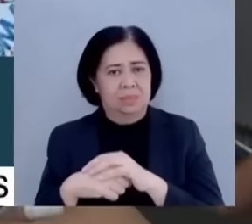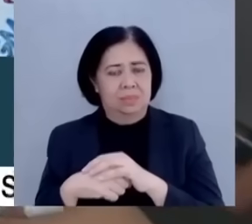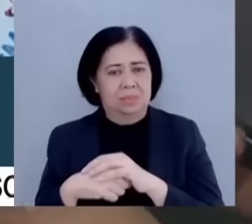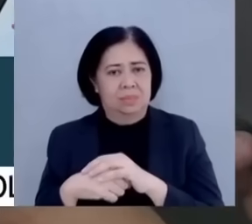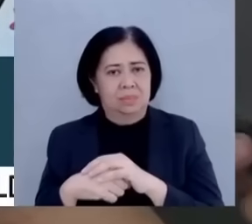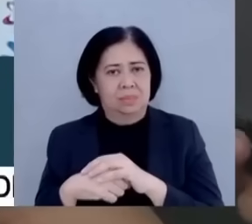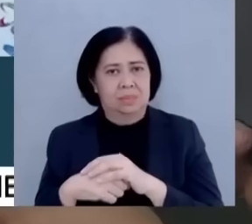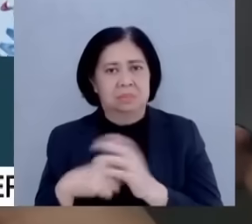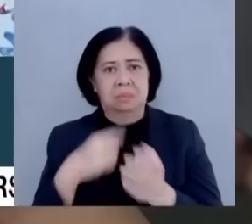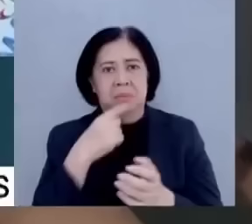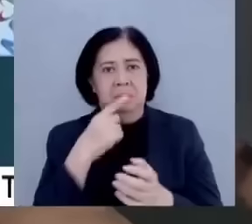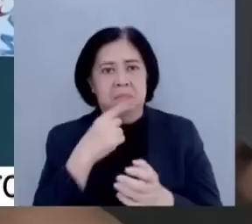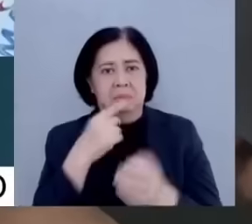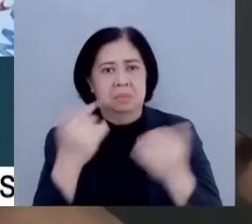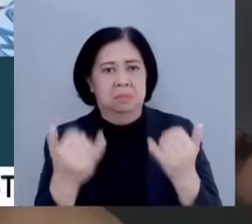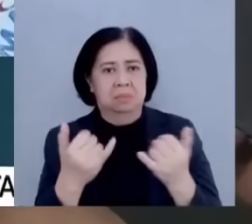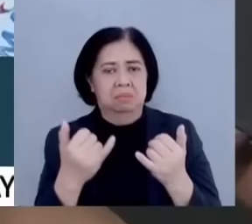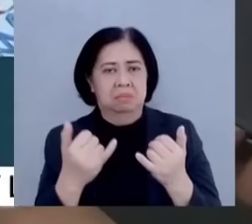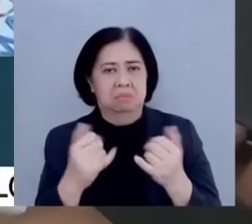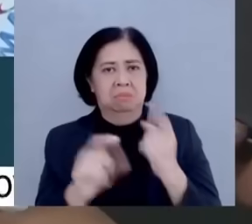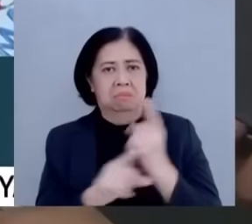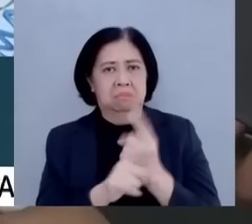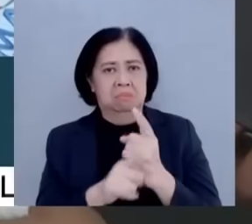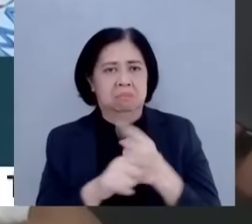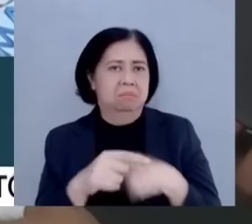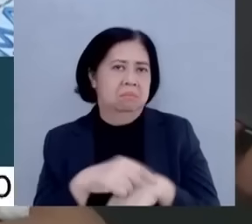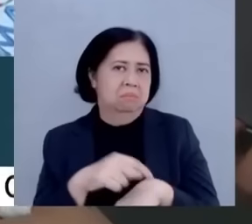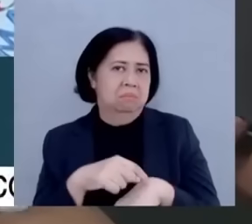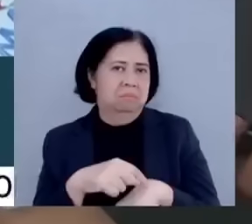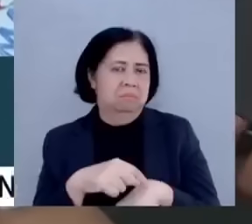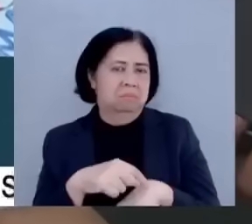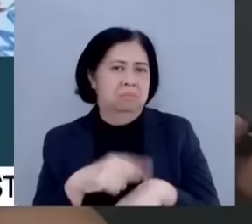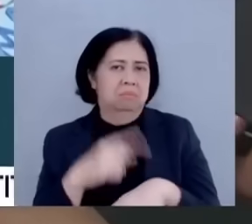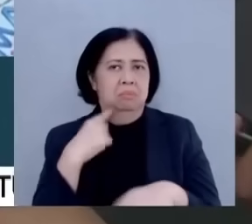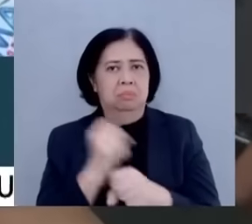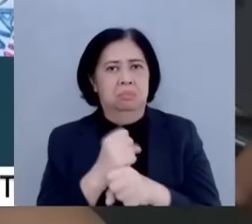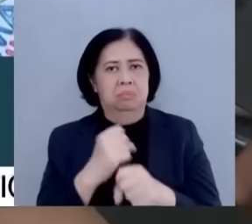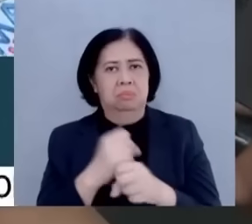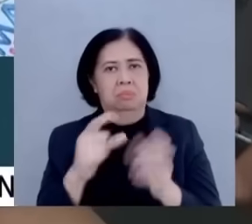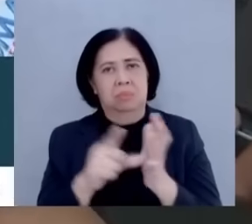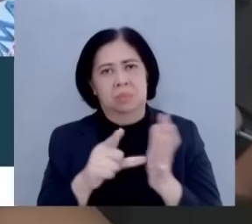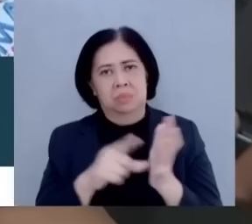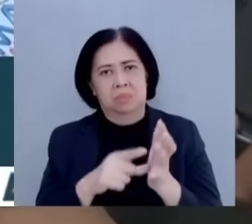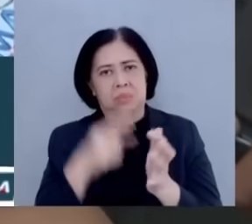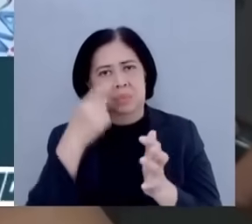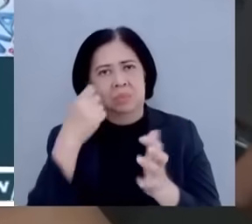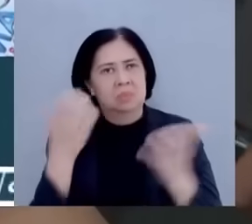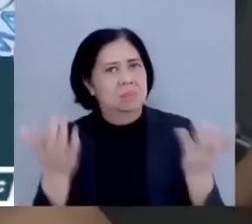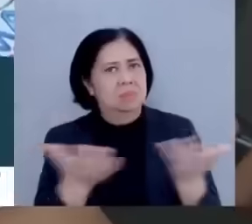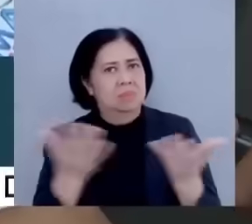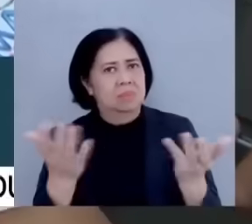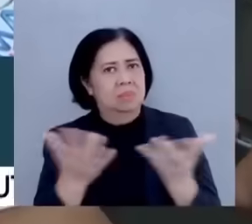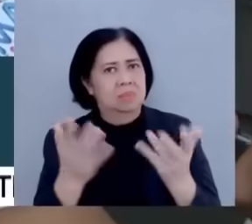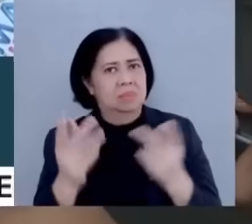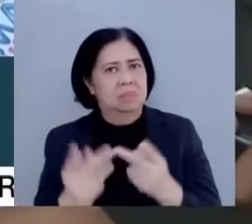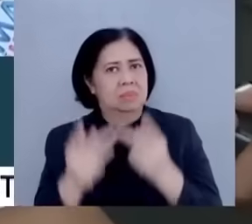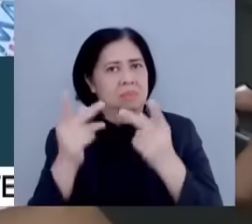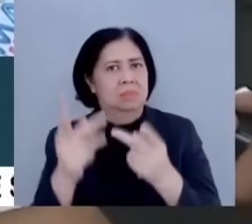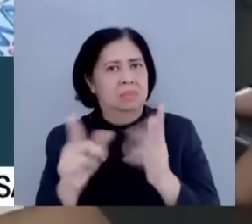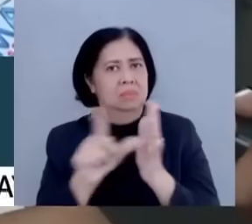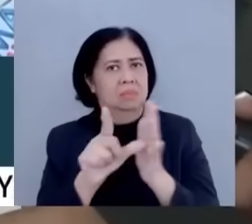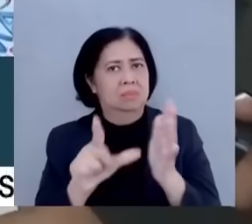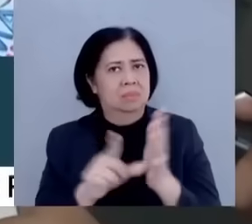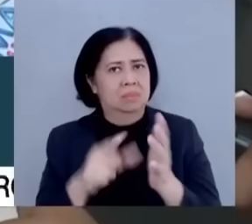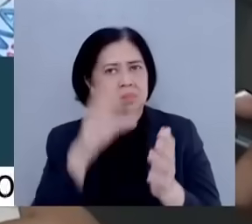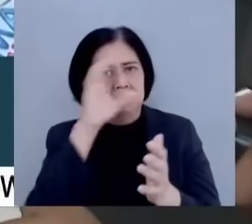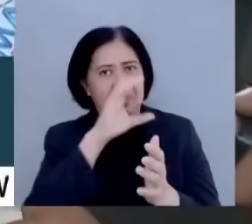Sinasabi na nila ngayon, in the proper time, we will legislate. Kasi sinasabi namin eh, where is the proposed legislation? Hinahanap namin.